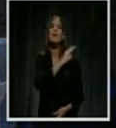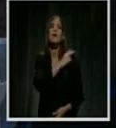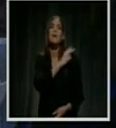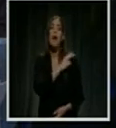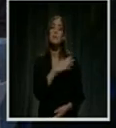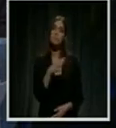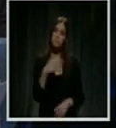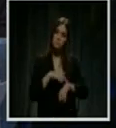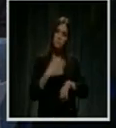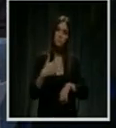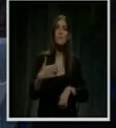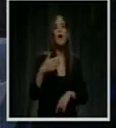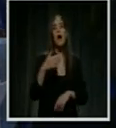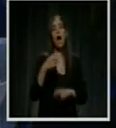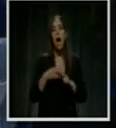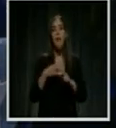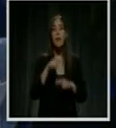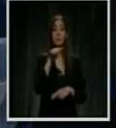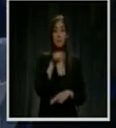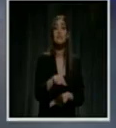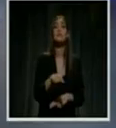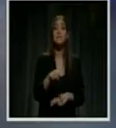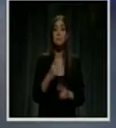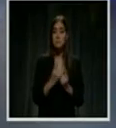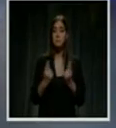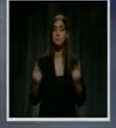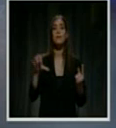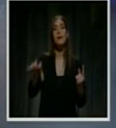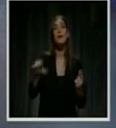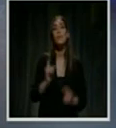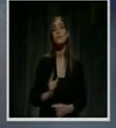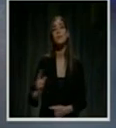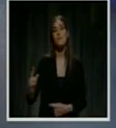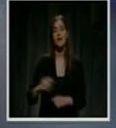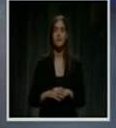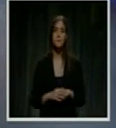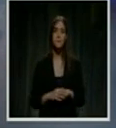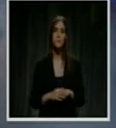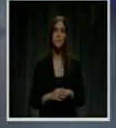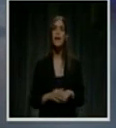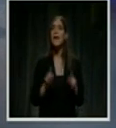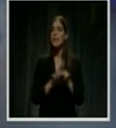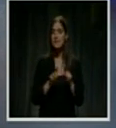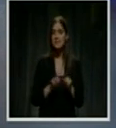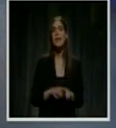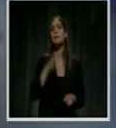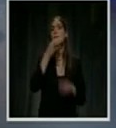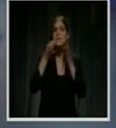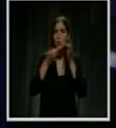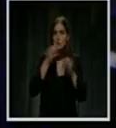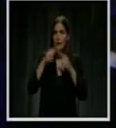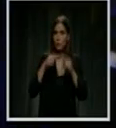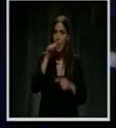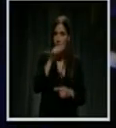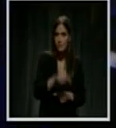qabelata iddikjara dan l-Istat. L-istess mistoqsija li mill-kap tal-Oppożizzjoni ndur fuq jekk nagħmel lilek Prim Ministru. Ivalijem naturalment qabel nidħol